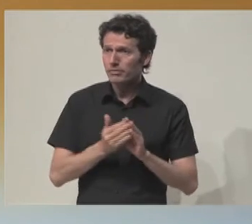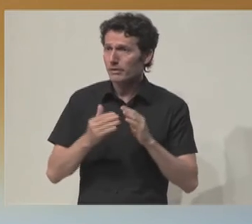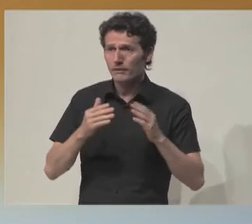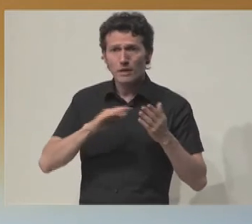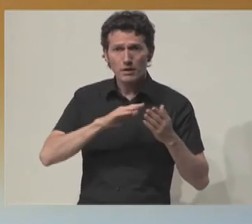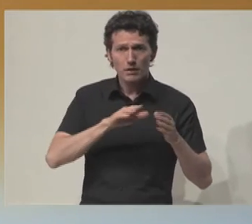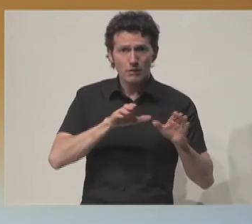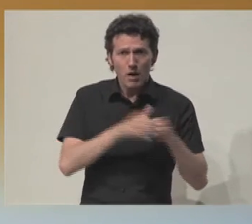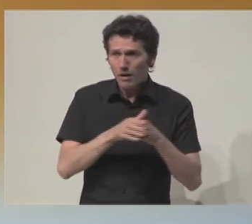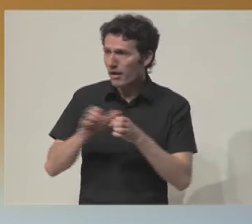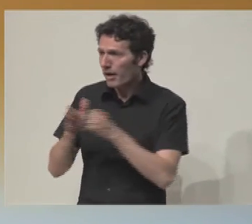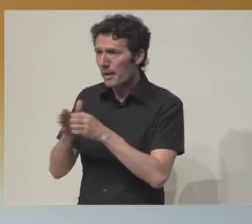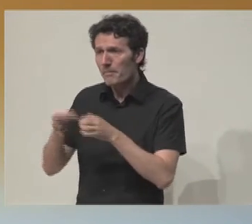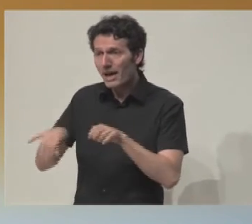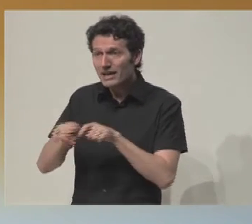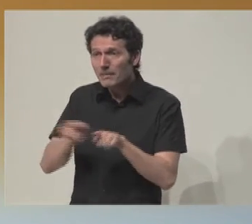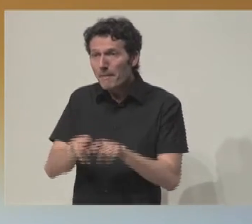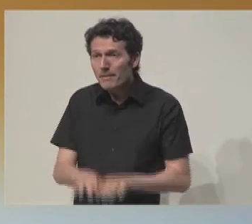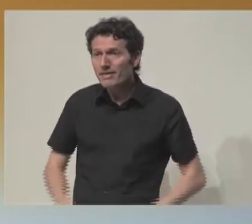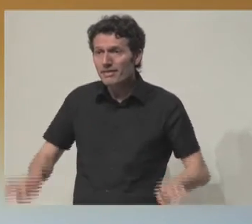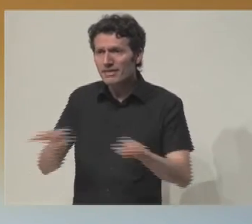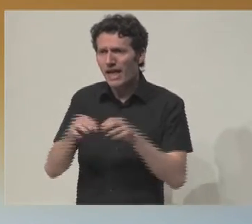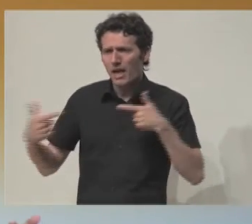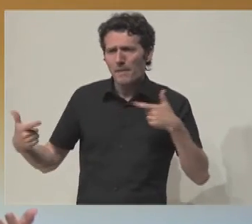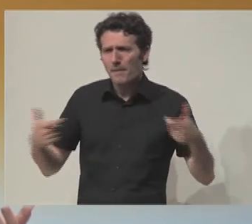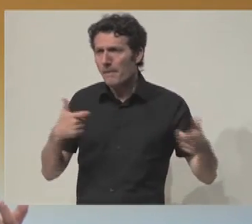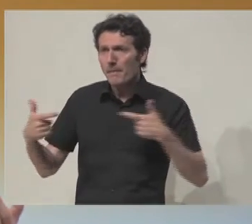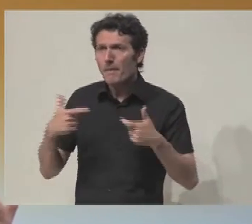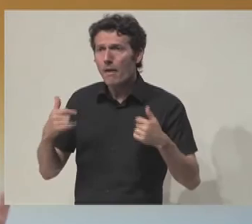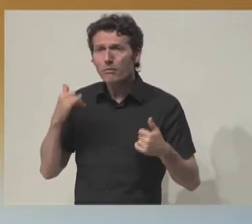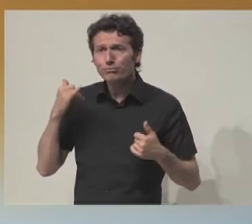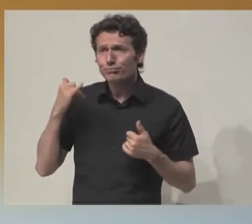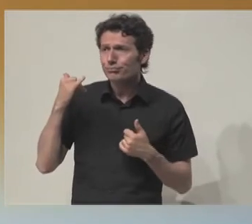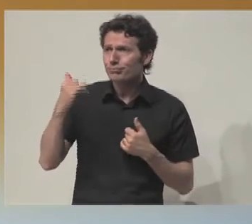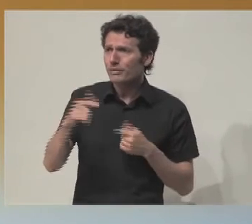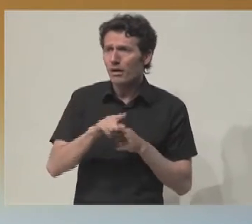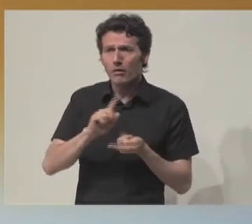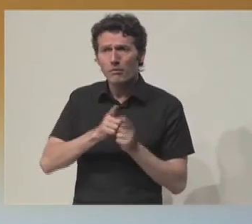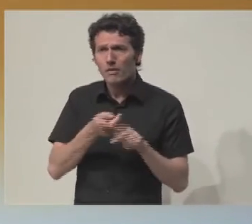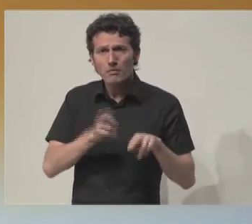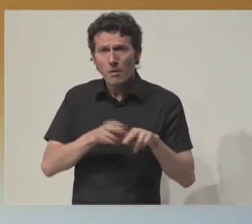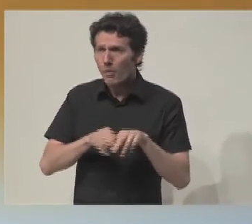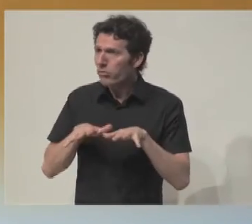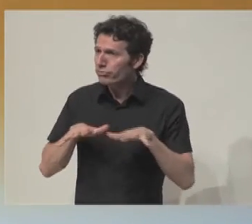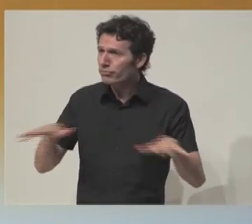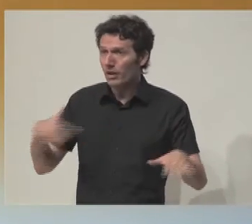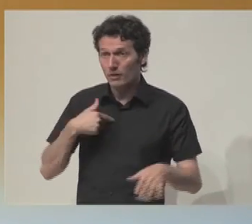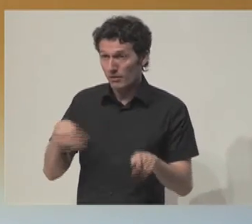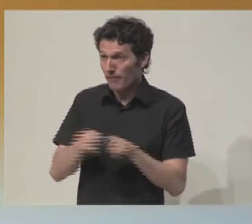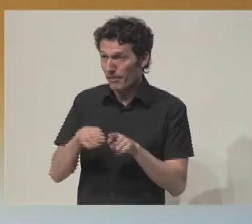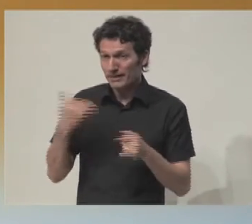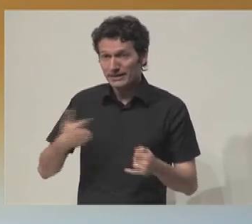terre à centre- assassiné comme nous nous sommes entre assassinées